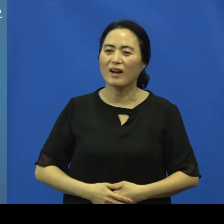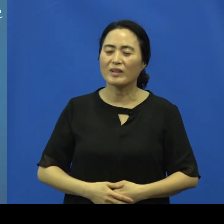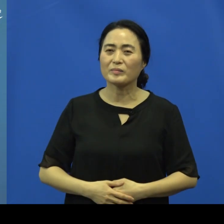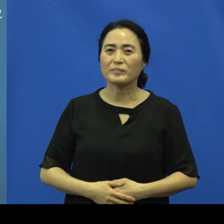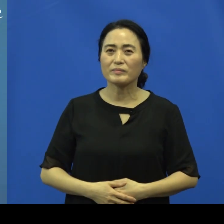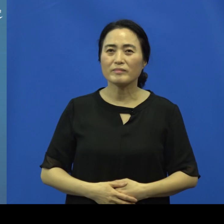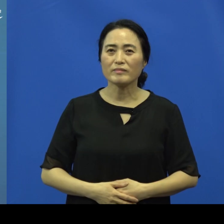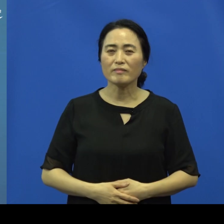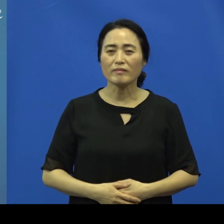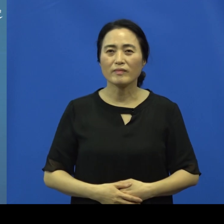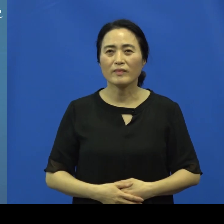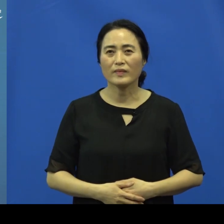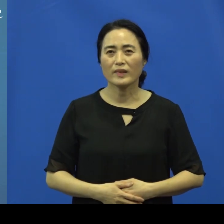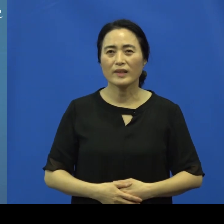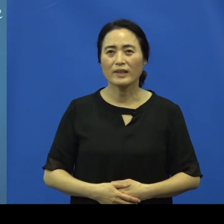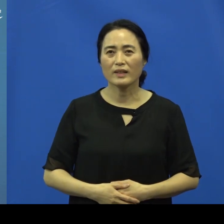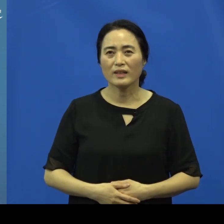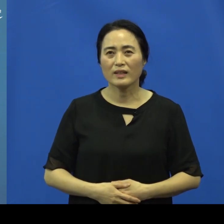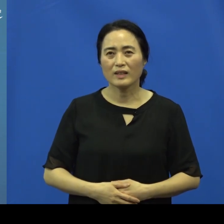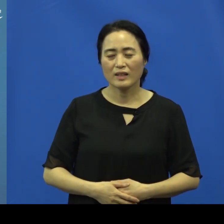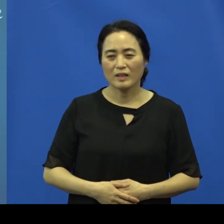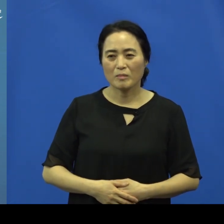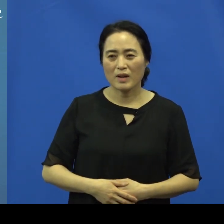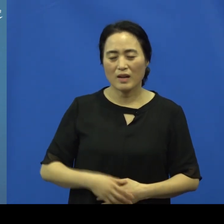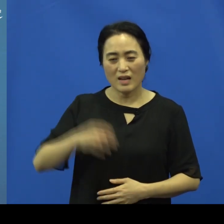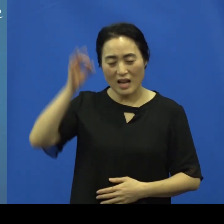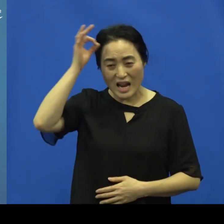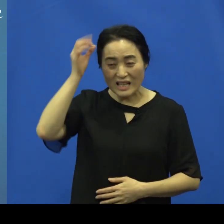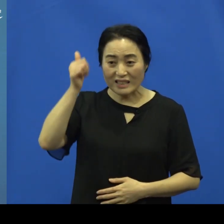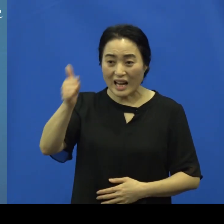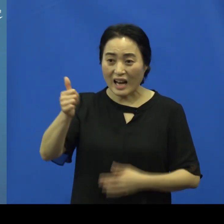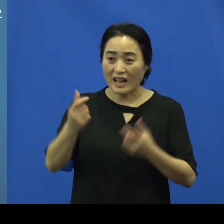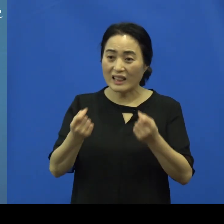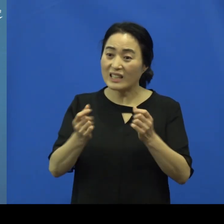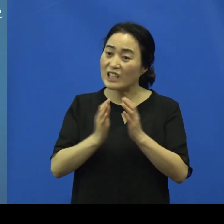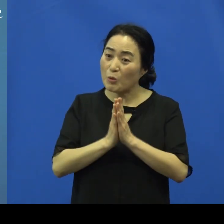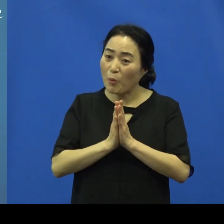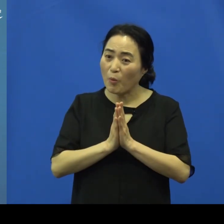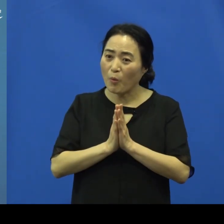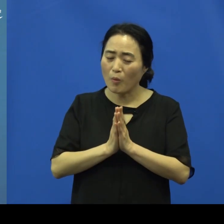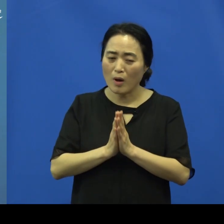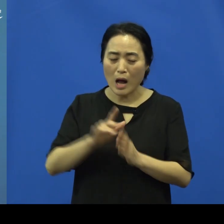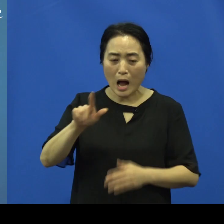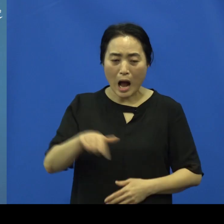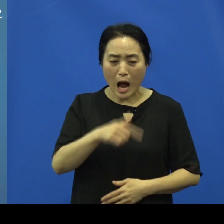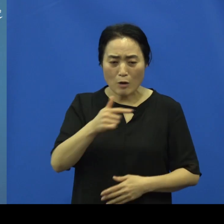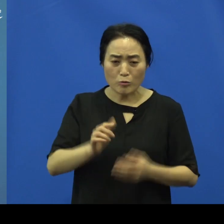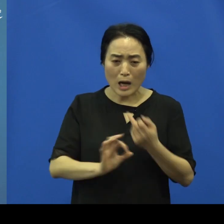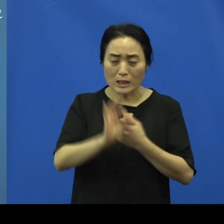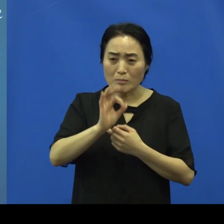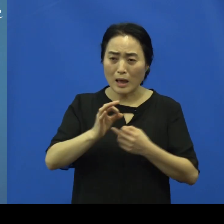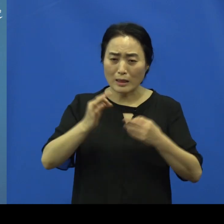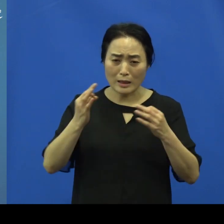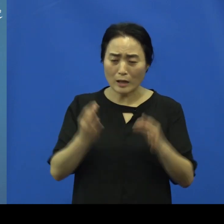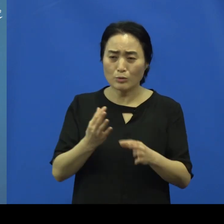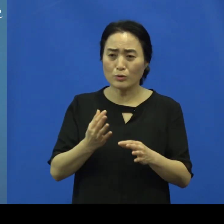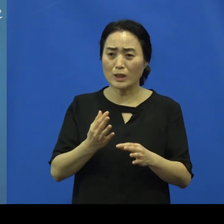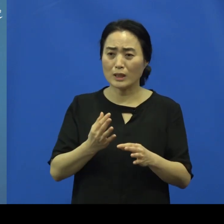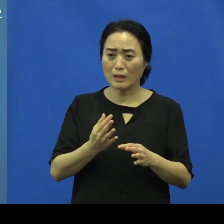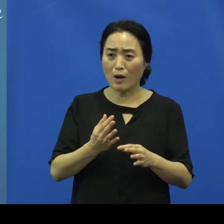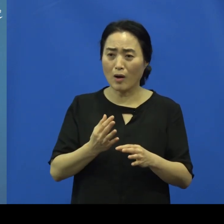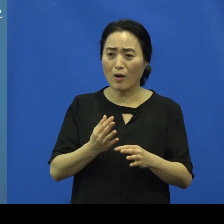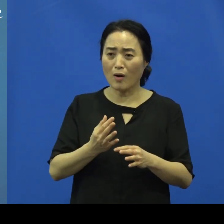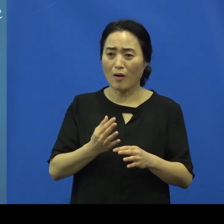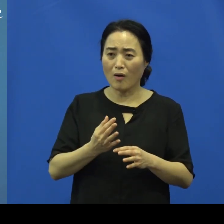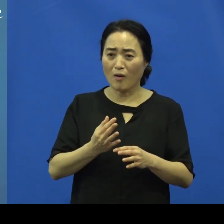저는 이런 기도가 하루아침에 일어날 수 있는 기도가 아니라고 믿어요. 기도의 세계가 오래